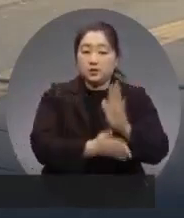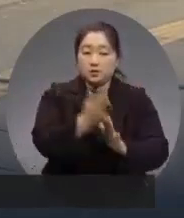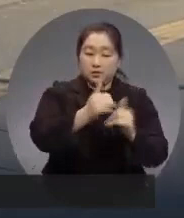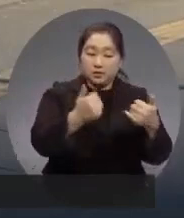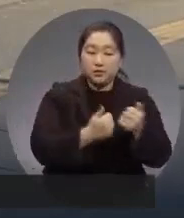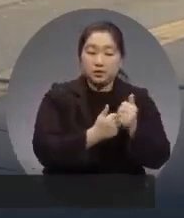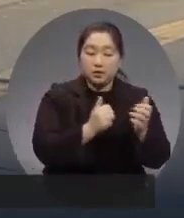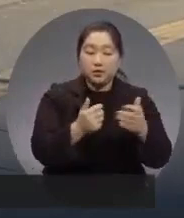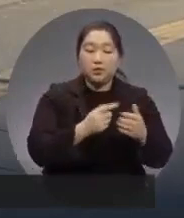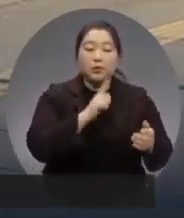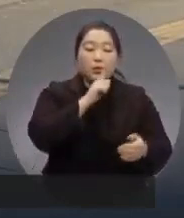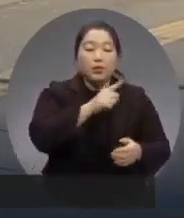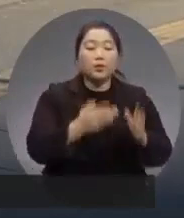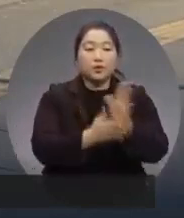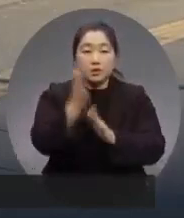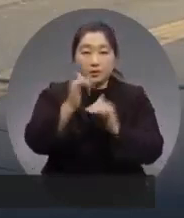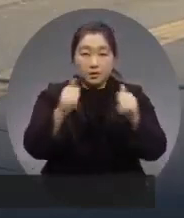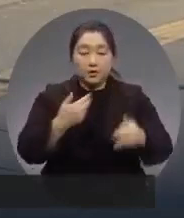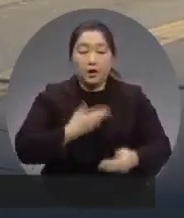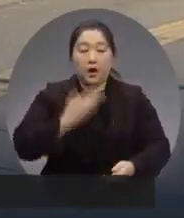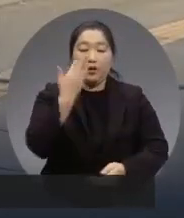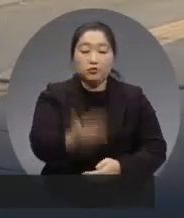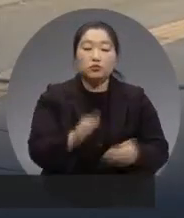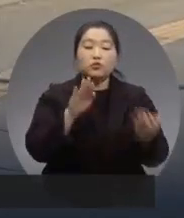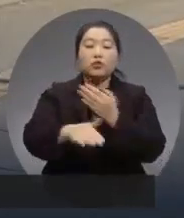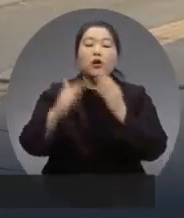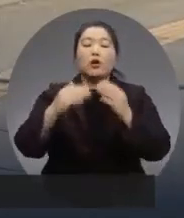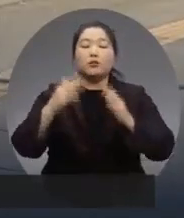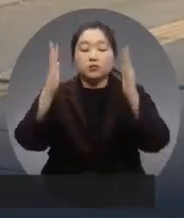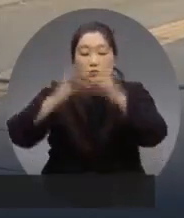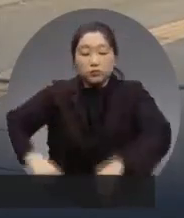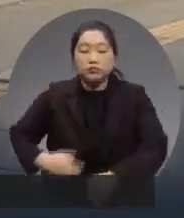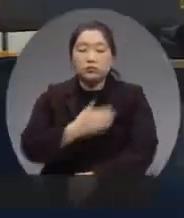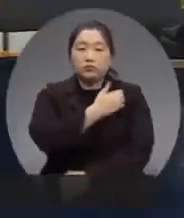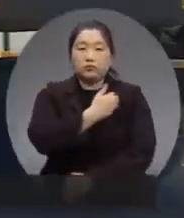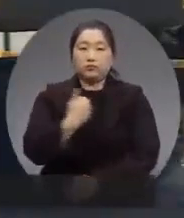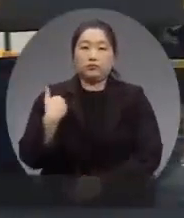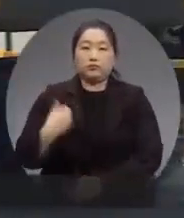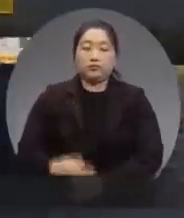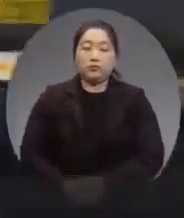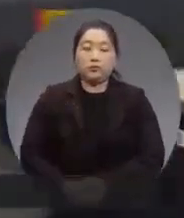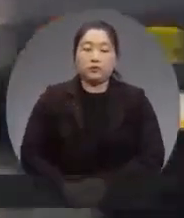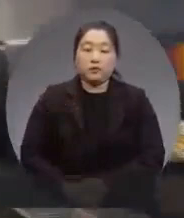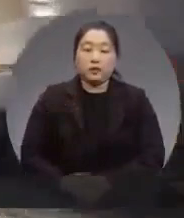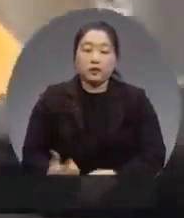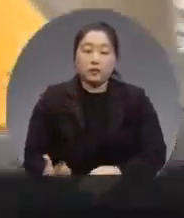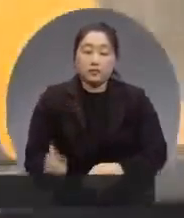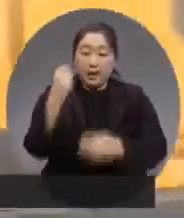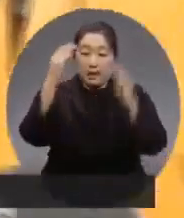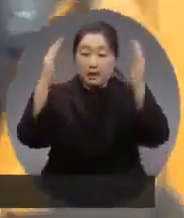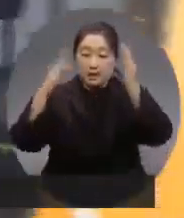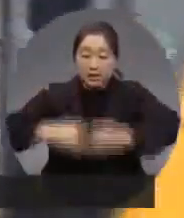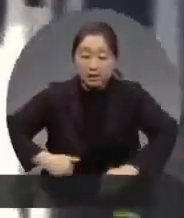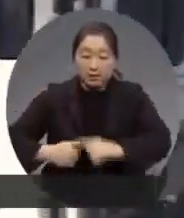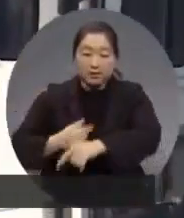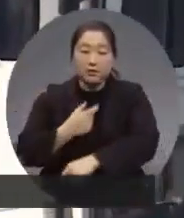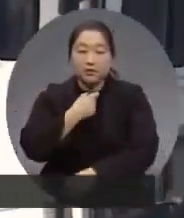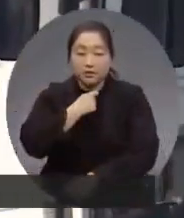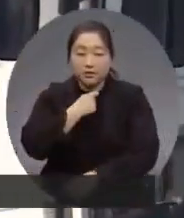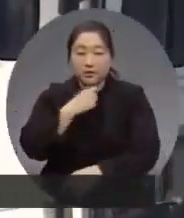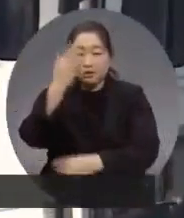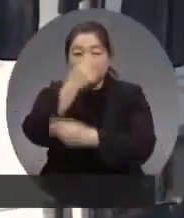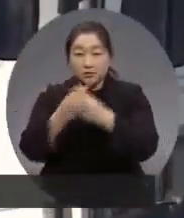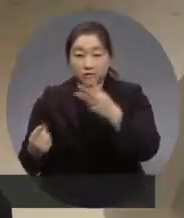대표위에 보고를 하고 시민들께 알린 뒤에 철거를 해도 충분하지 않느냐. 하루라도 빨리 본관 건물을